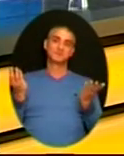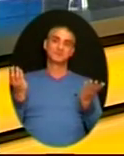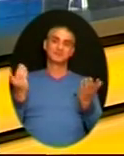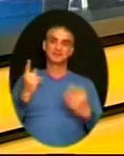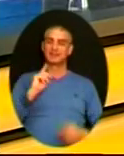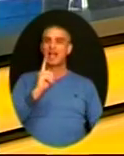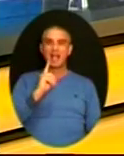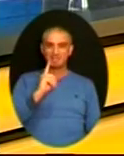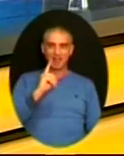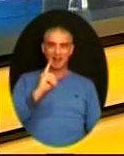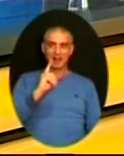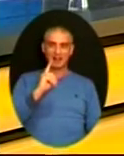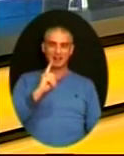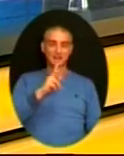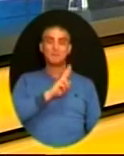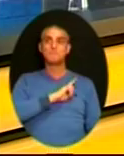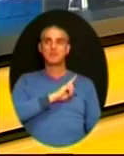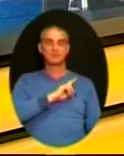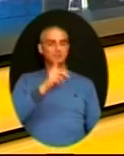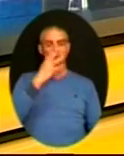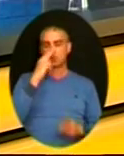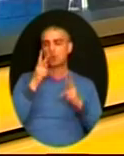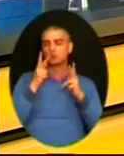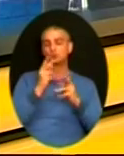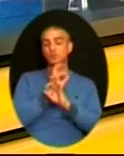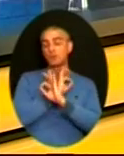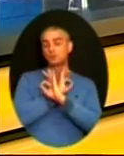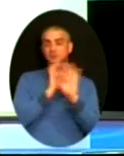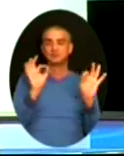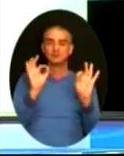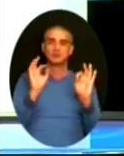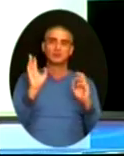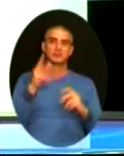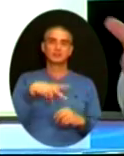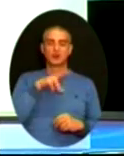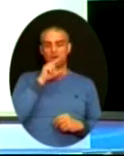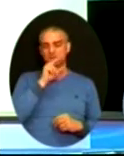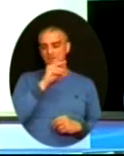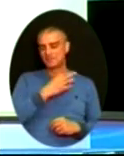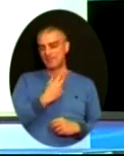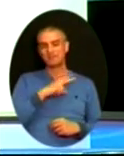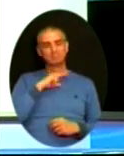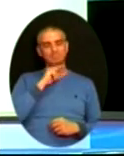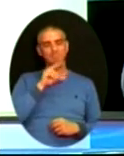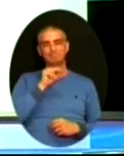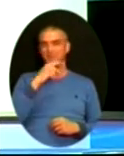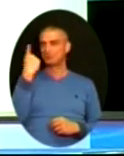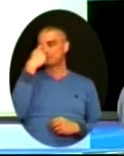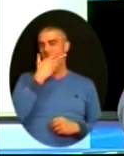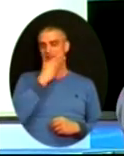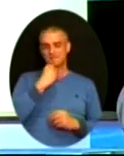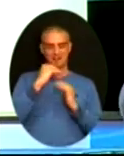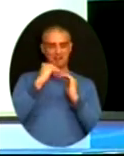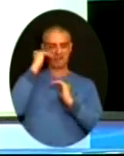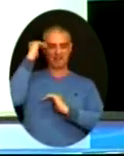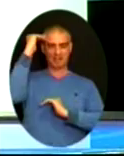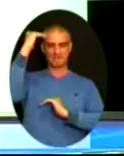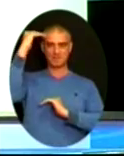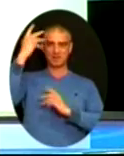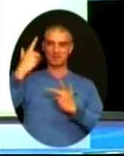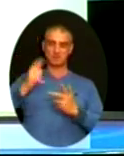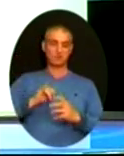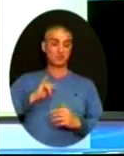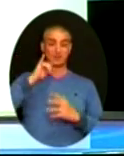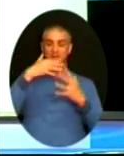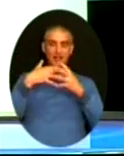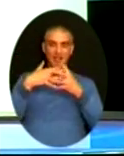אבל תראי, באנגלית יש לו הומור מצוין. יש לו מבטא, הוא יפה, הוא גבוה, הוא נוסע